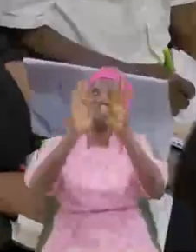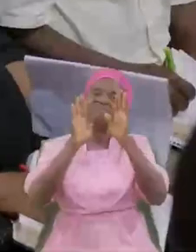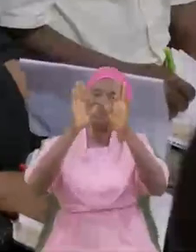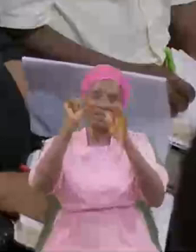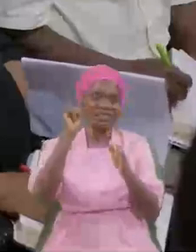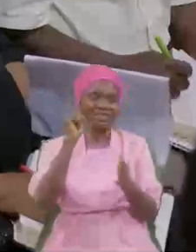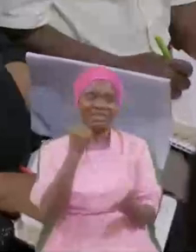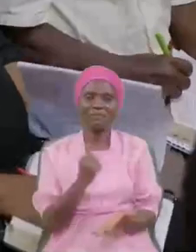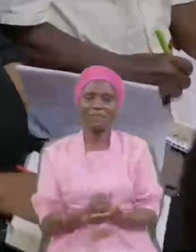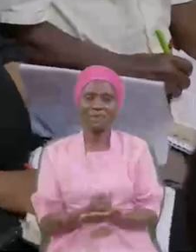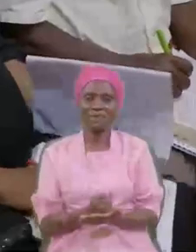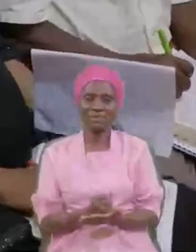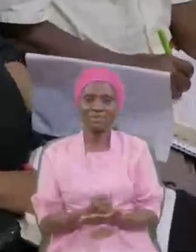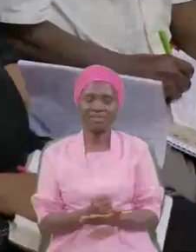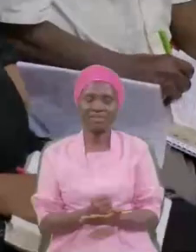Des prodiges.